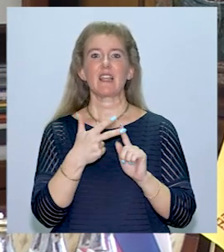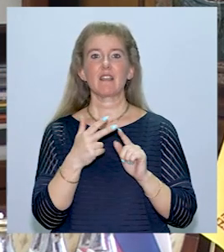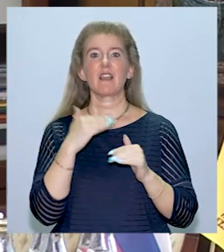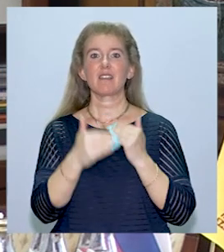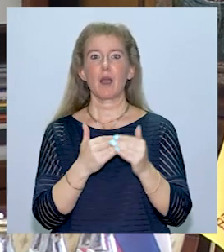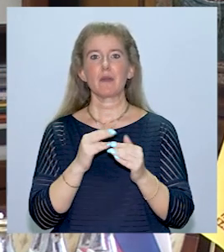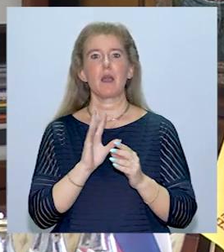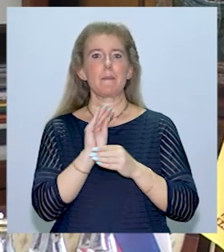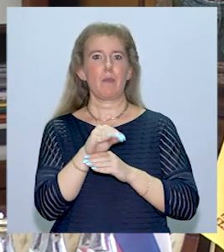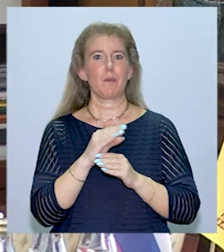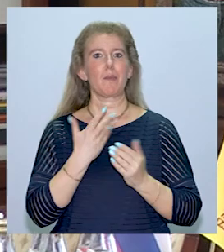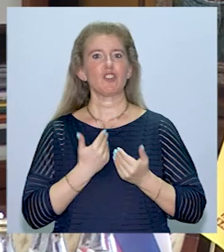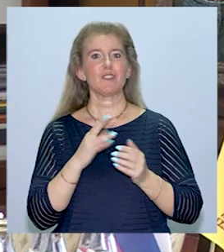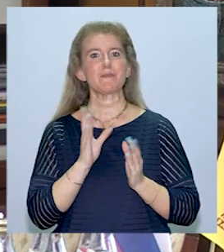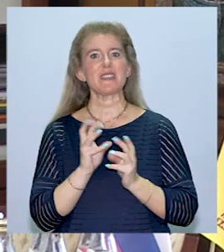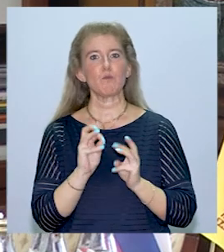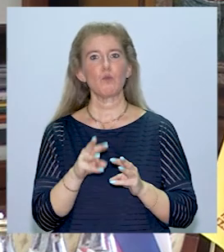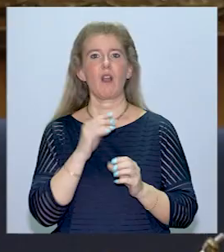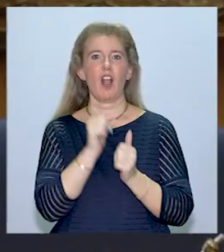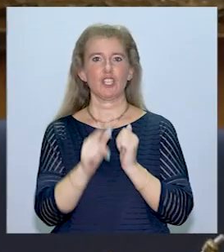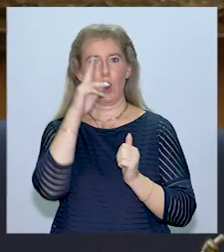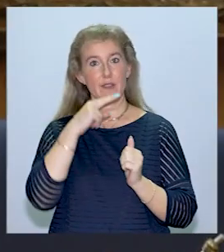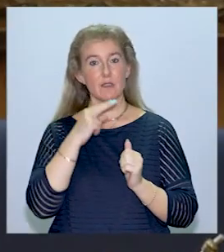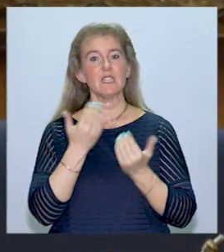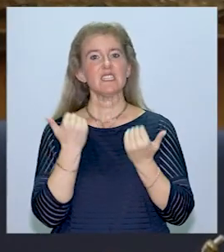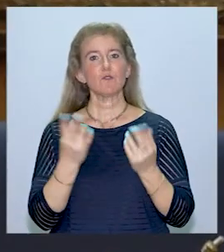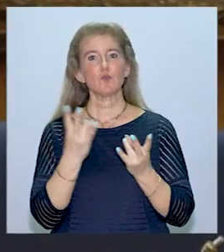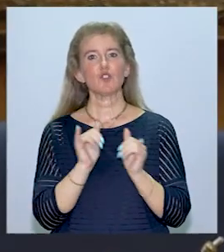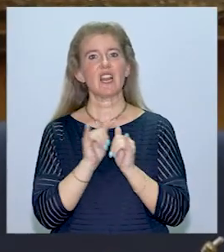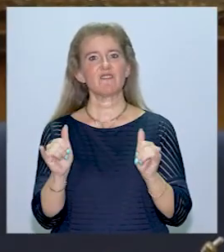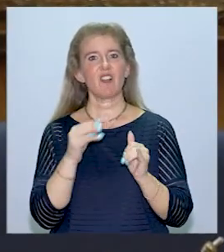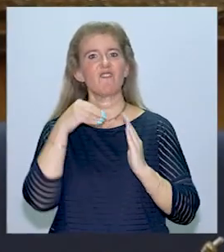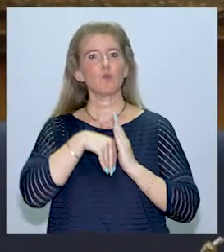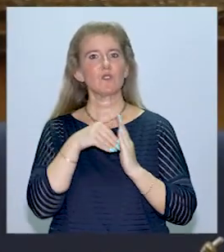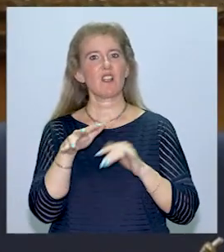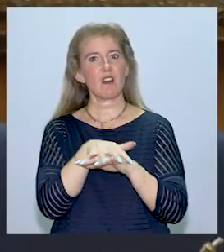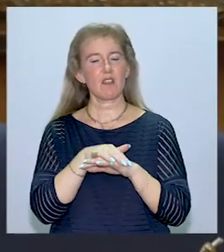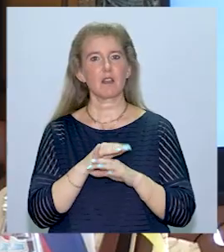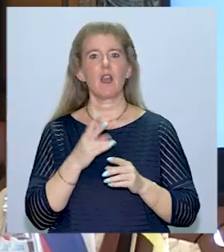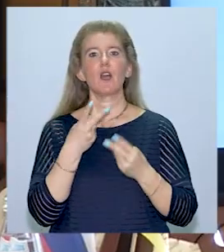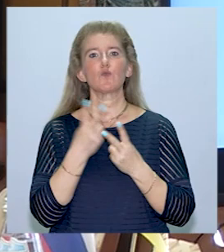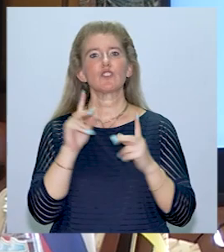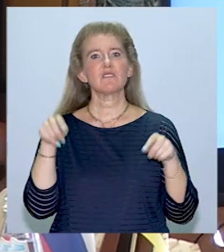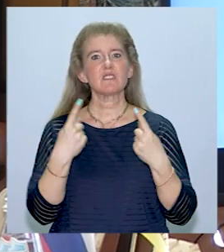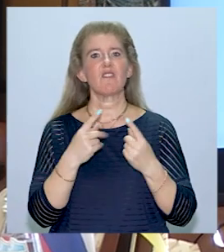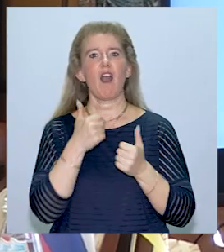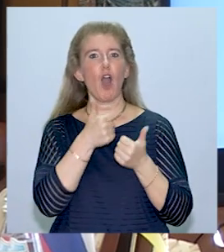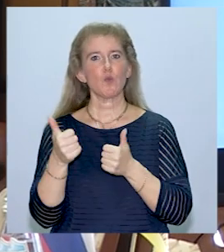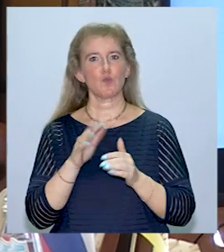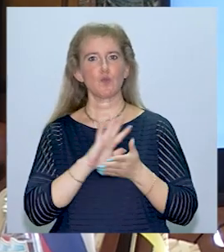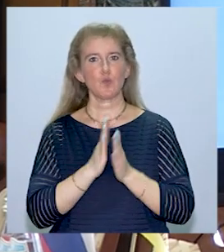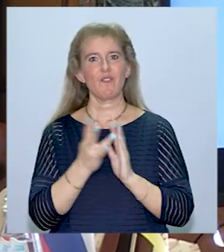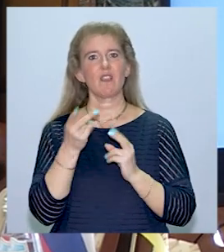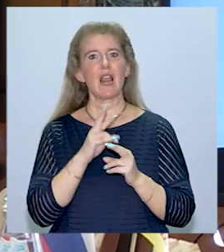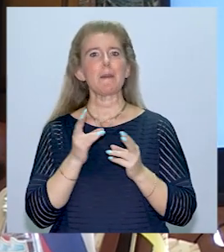этапе также по половине прожиточного минимума на каждого отца. Сегодня нужно развивать внутренний рынок, тем самым создавая хорошие